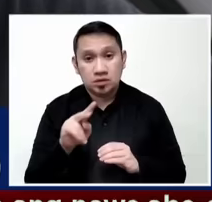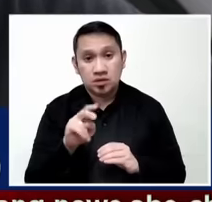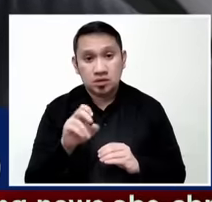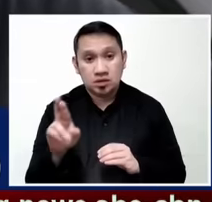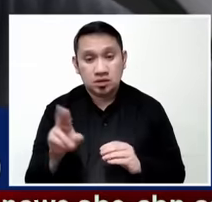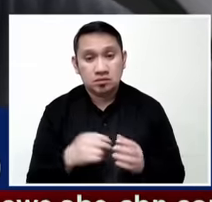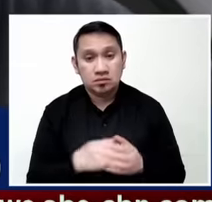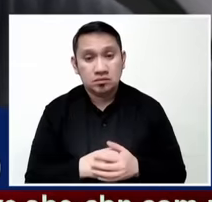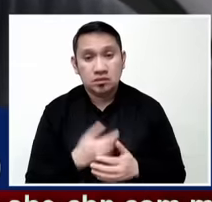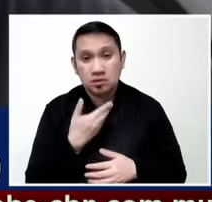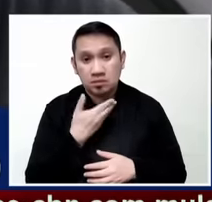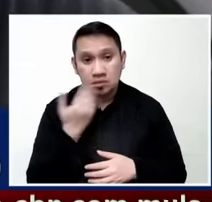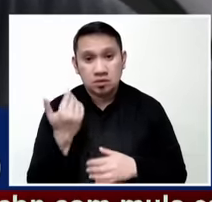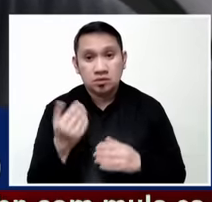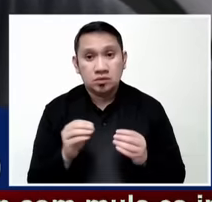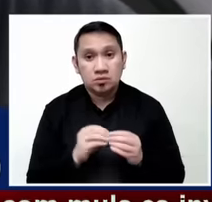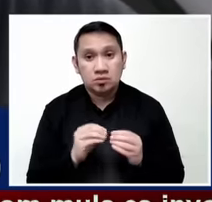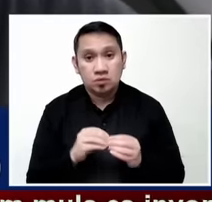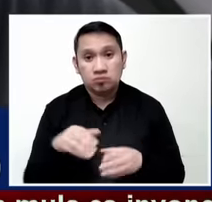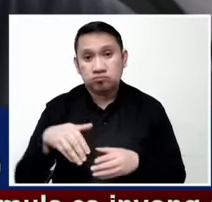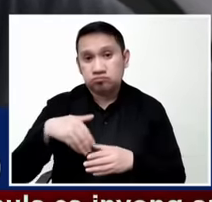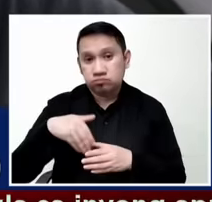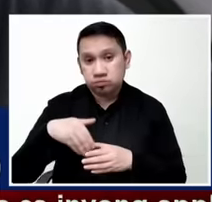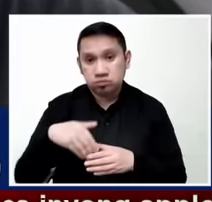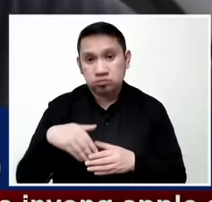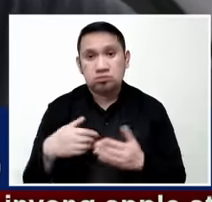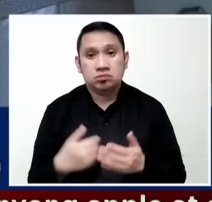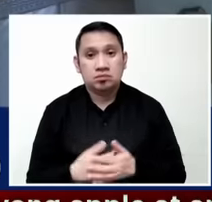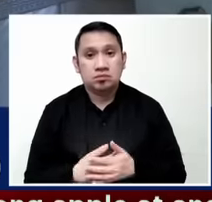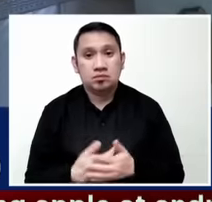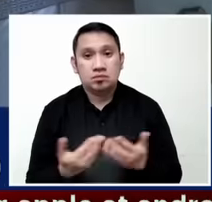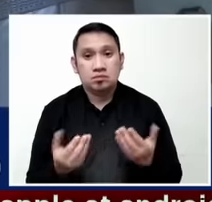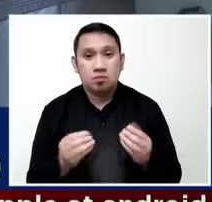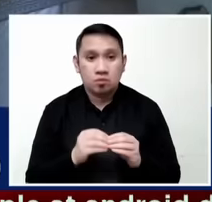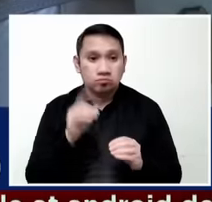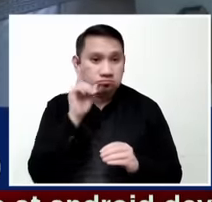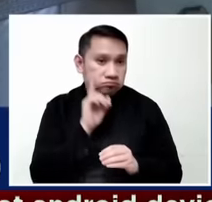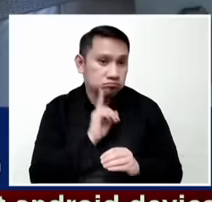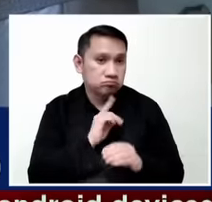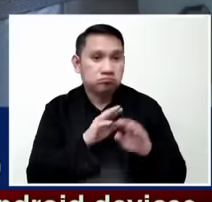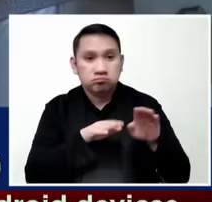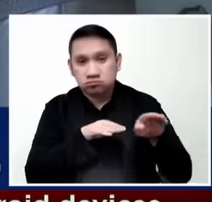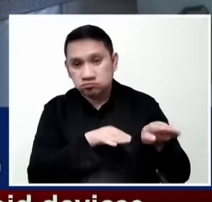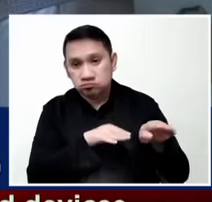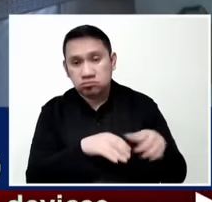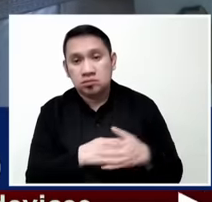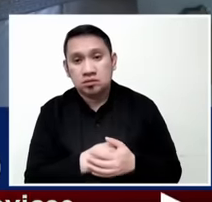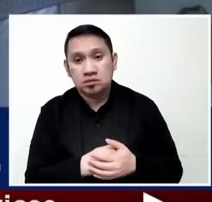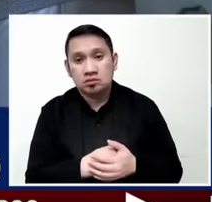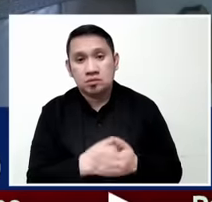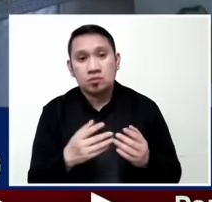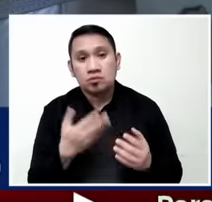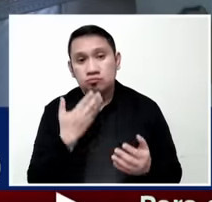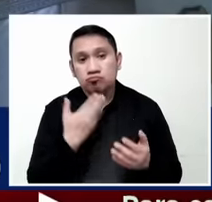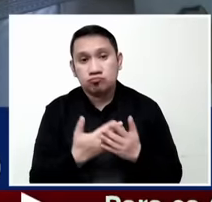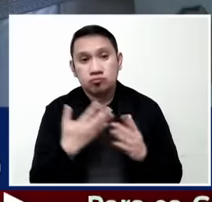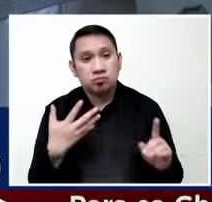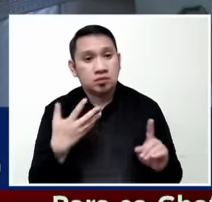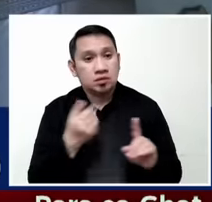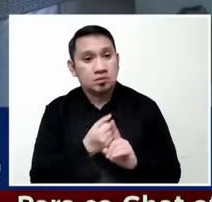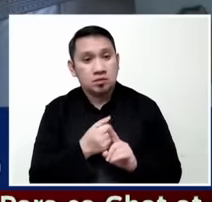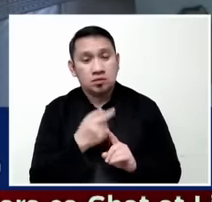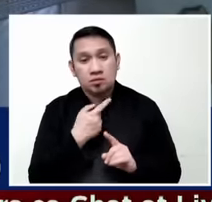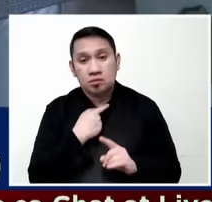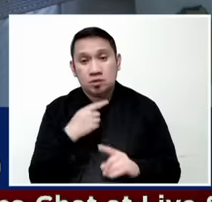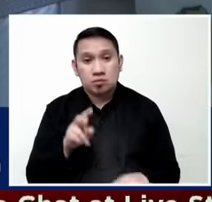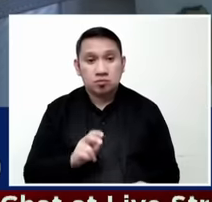'yon. Luluwag yung traffic. Malaki yung epekto nun, sir, kasi salip na makakabiyahe ka